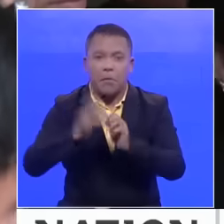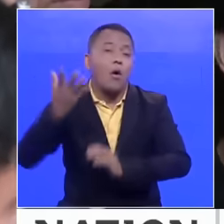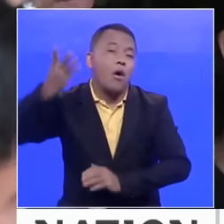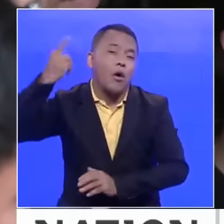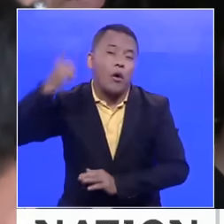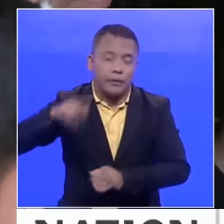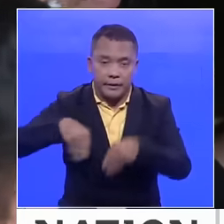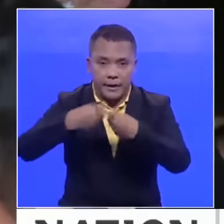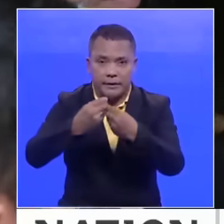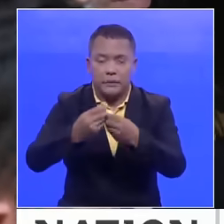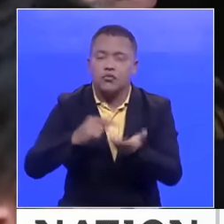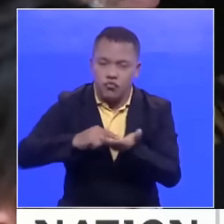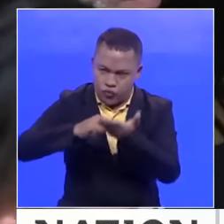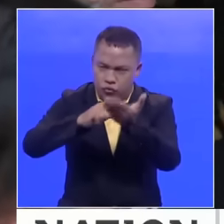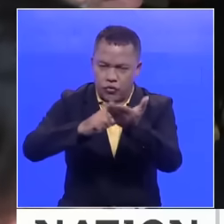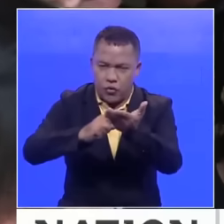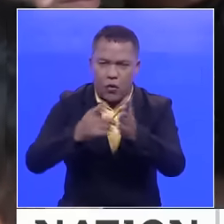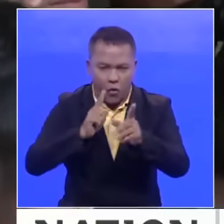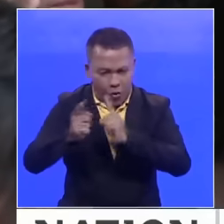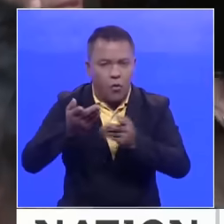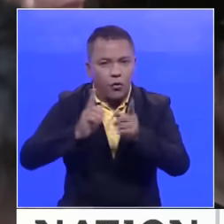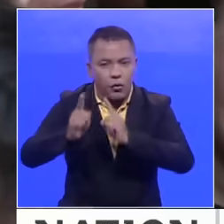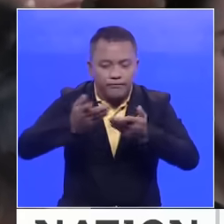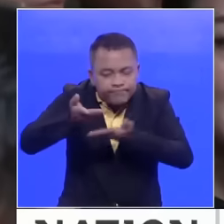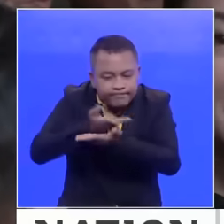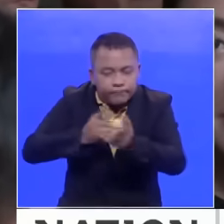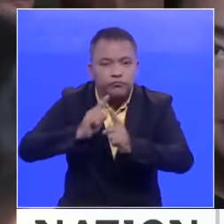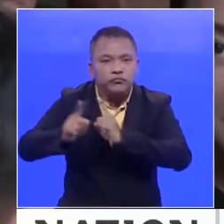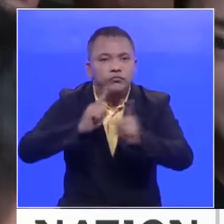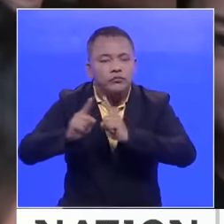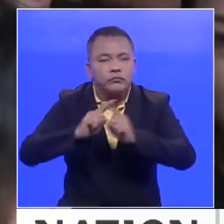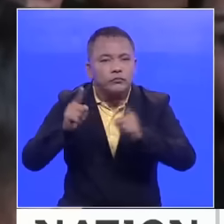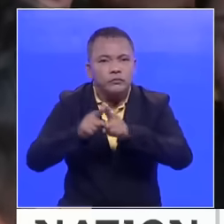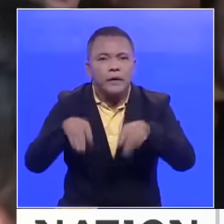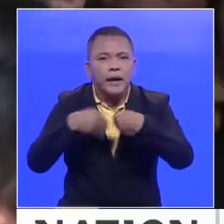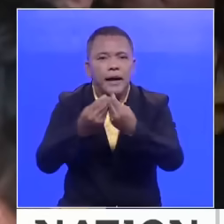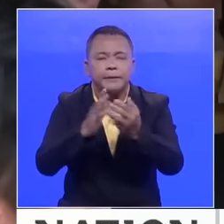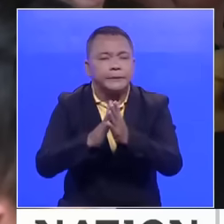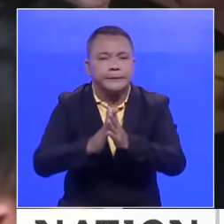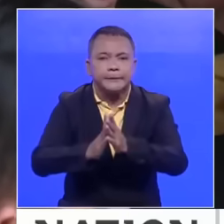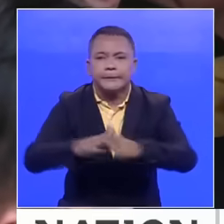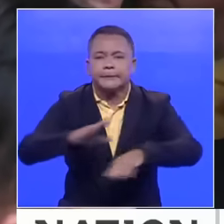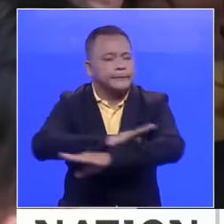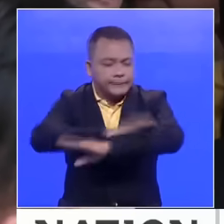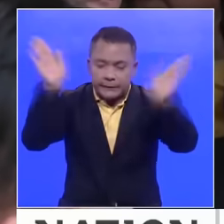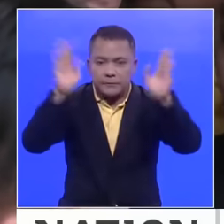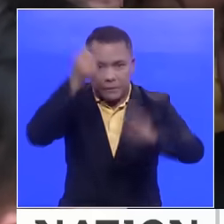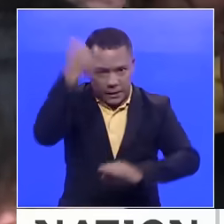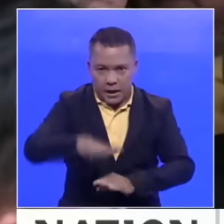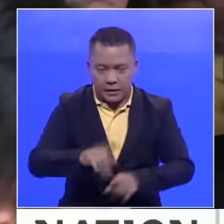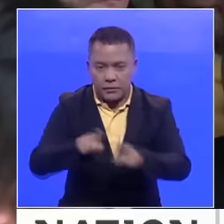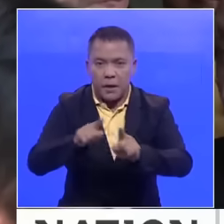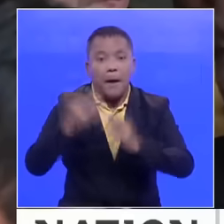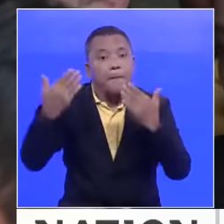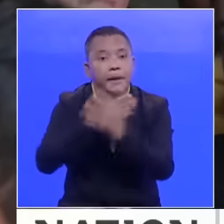เพื่อที่จะยื่นข้อเจรจาข้อเรียกร้องแล้วมาคุยกันมันไม่น่าจะถึงกับว่าหักด้ามพระด้วยข่าวตัดบัวไม่เหลือใยหรือจะเปลี่ยน